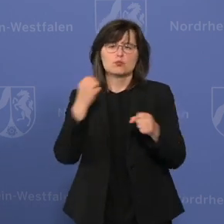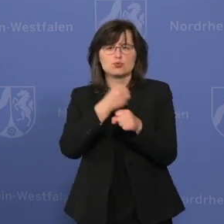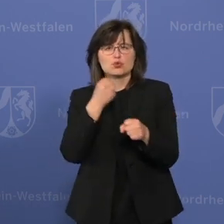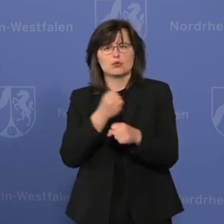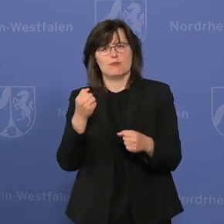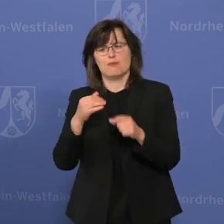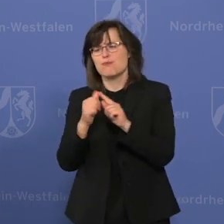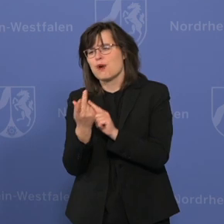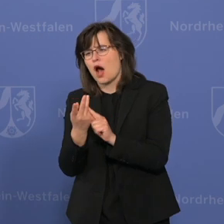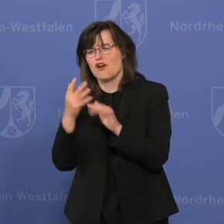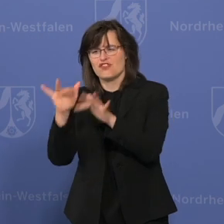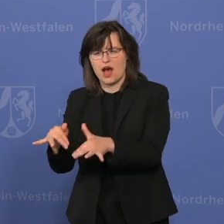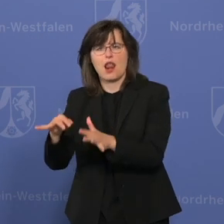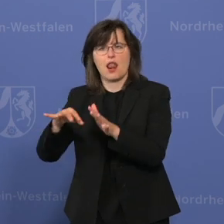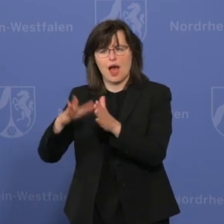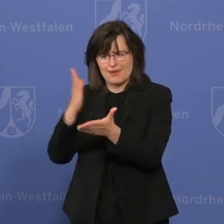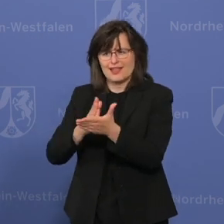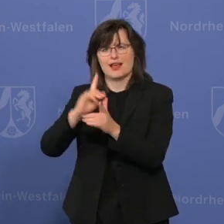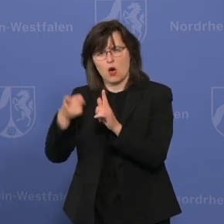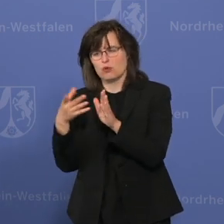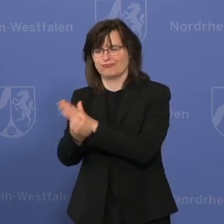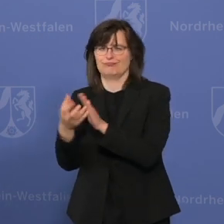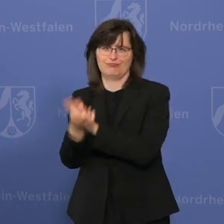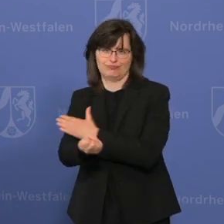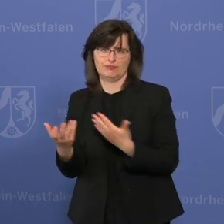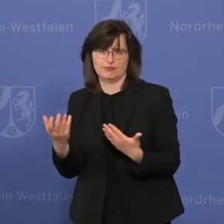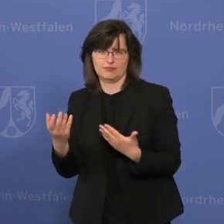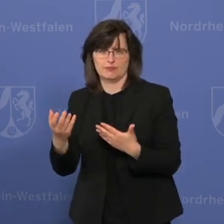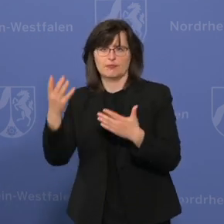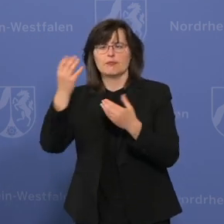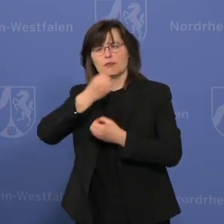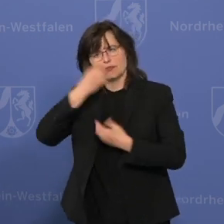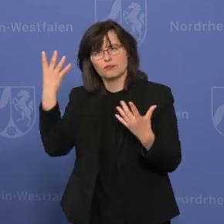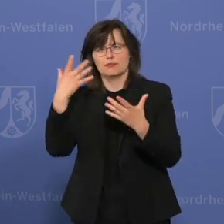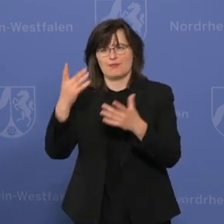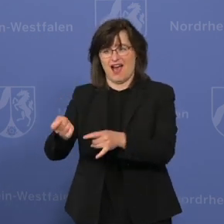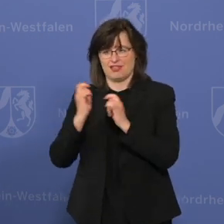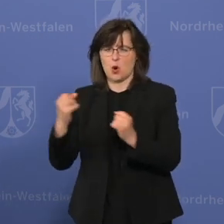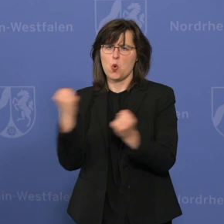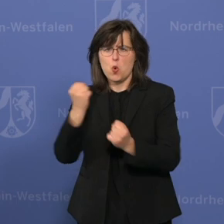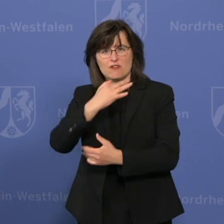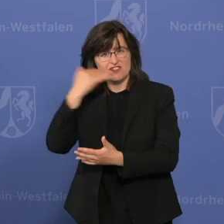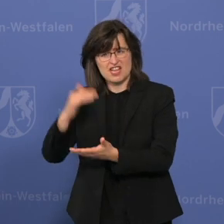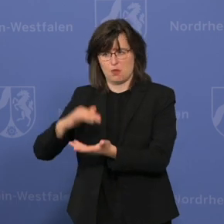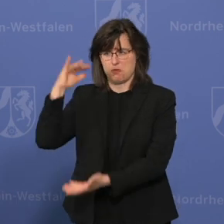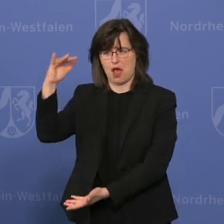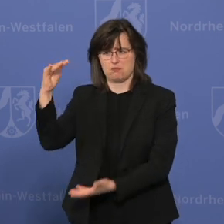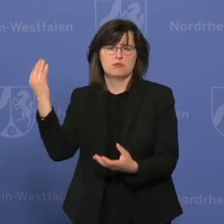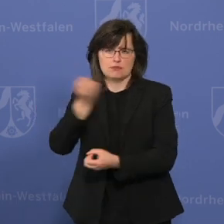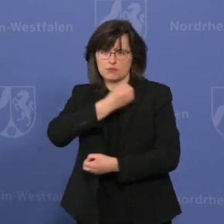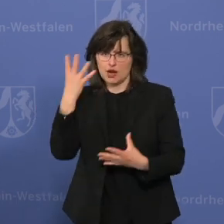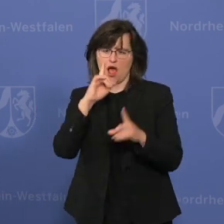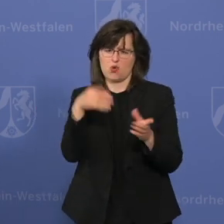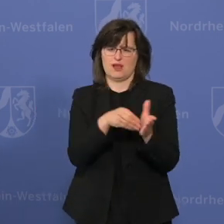noch zusätzlich am Ende feststellen müssen. Das ist bei einer so großen Zahl von Anträgen, glaube ich, auch gar nicht anders